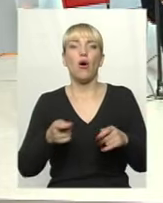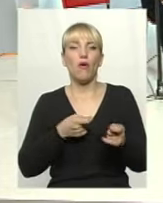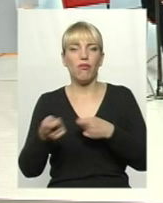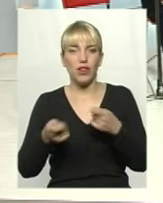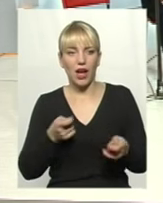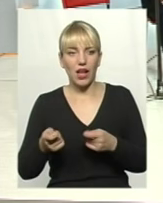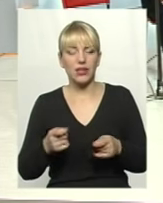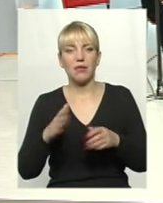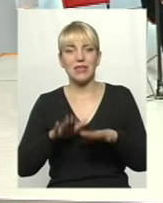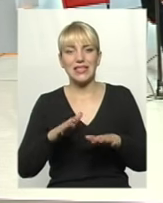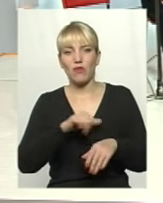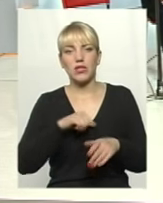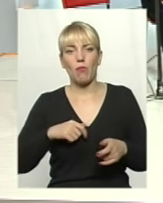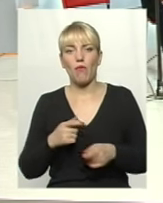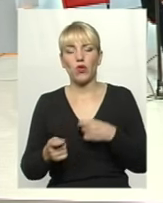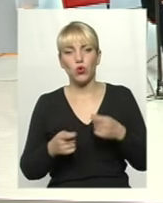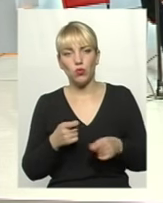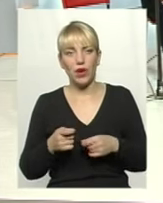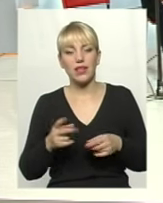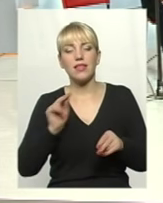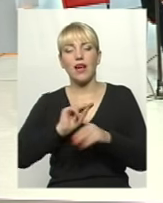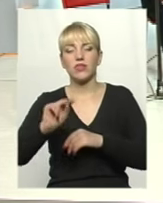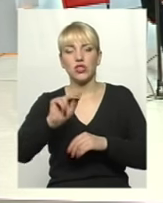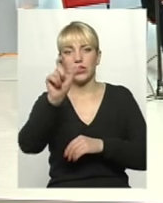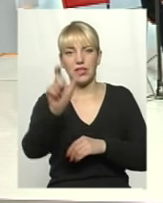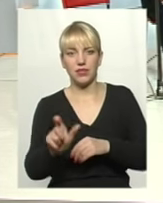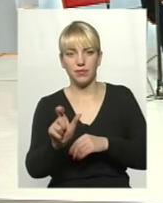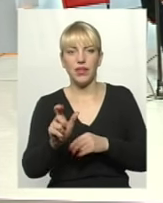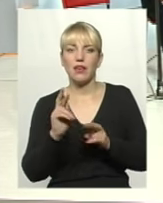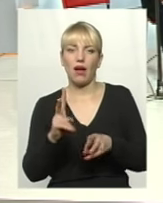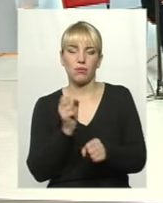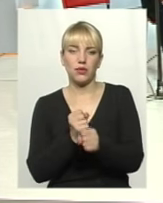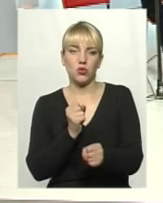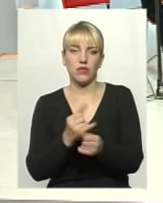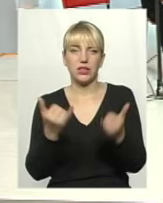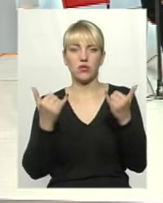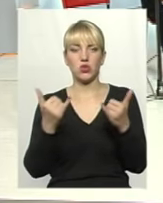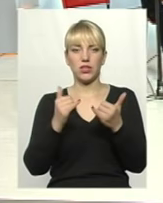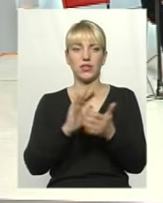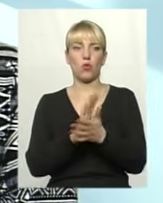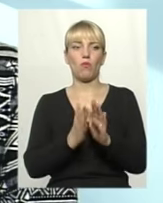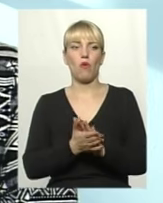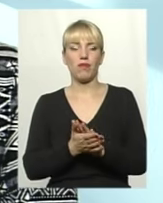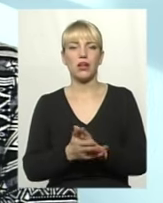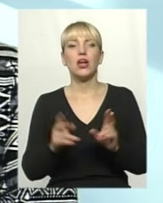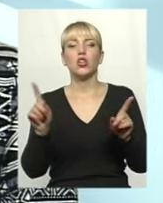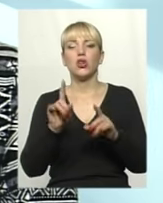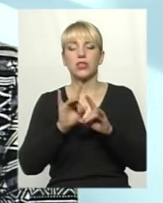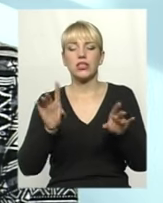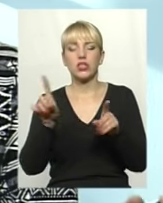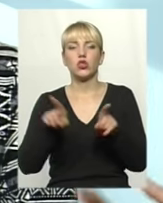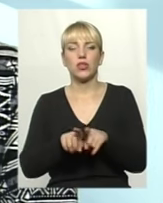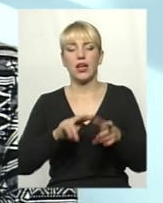місцевого самоврядування, мається на увазі керівництва громади, навчити цього старосту, як працювати в сучасних умовах. Розказати йому, що таке